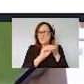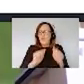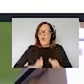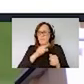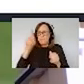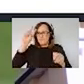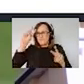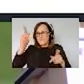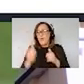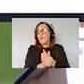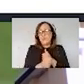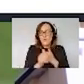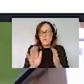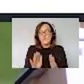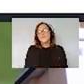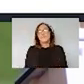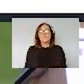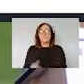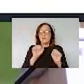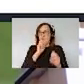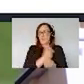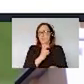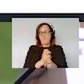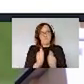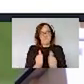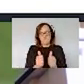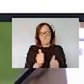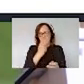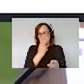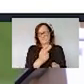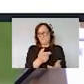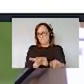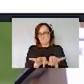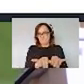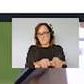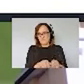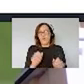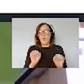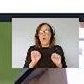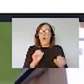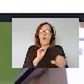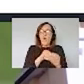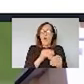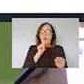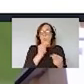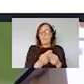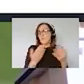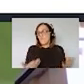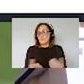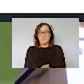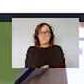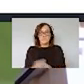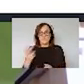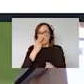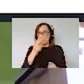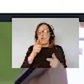Państwo też zobaczyli. Automatycznie widzicie Państwo zarówno udział, jak i odpowiedzi i to jest też, to widzi